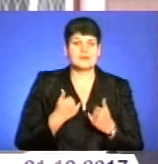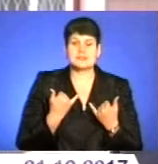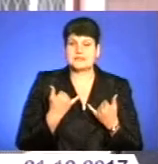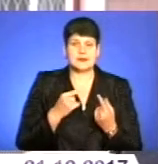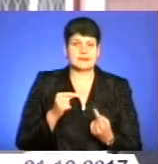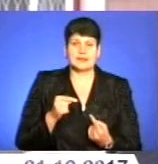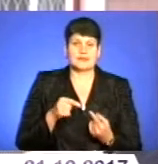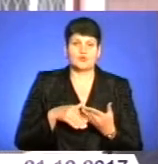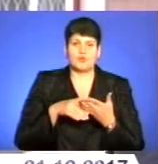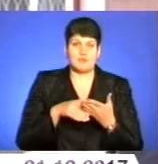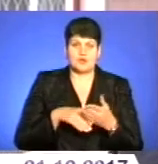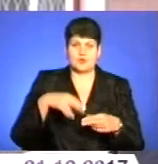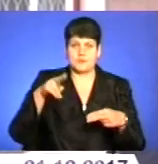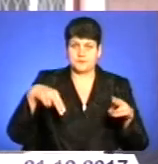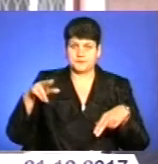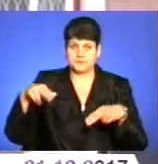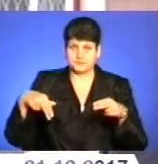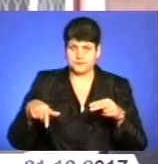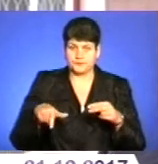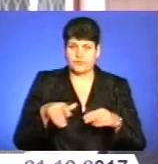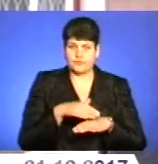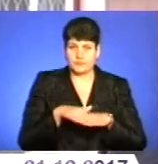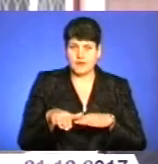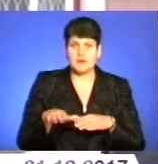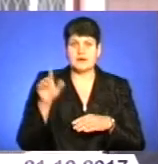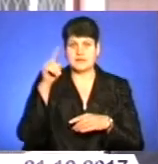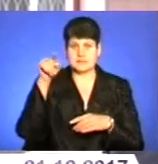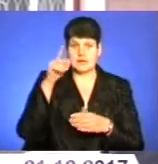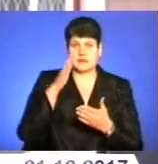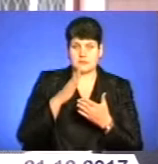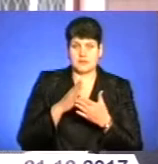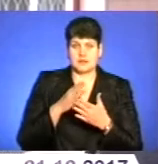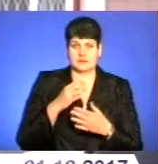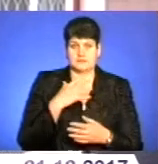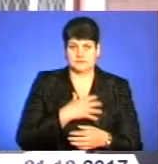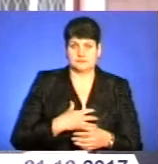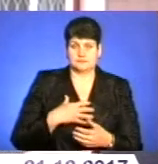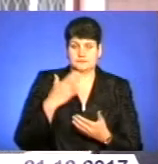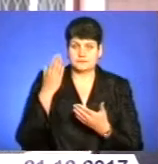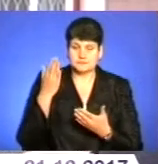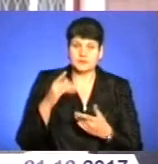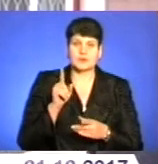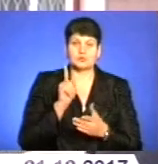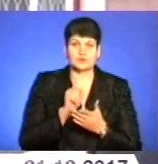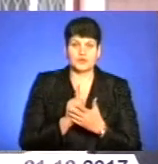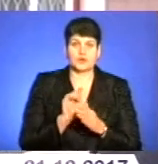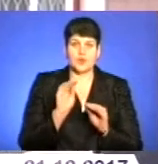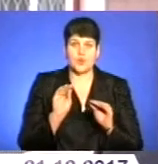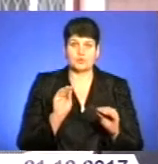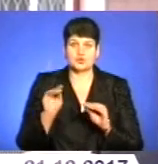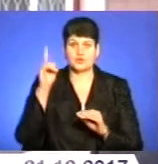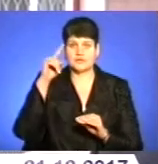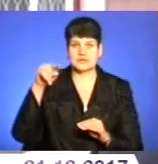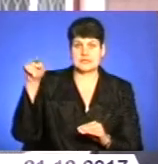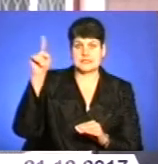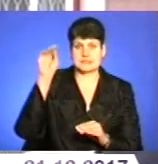нанесення розмітки, проте, звичайно, знак має перевагу над розміткою, і вони повинні облаштовувати знаком,